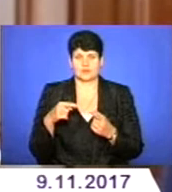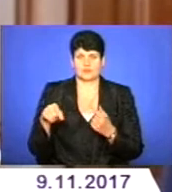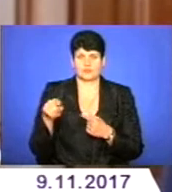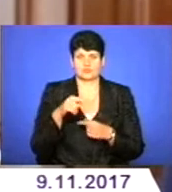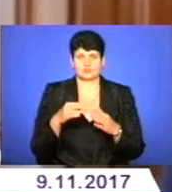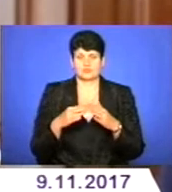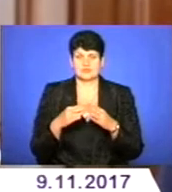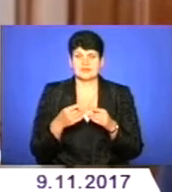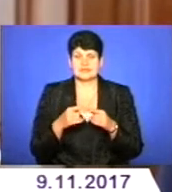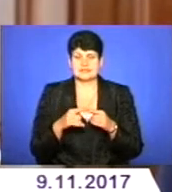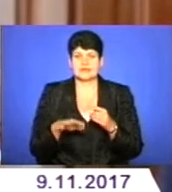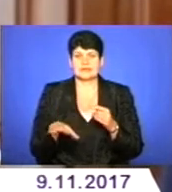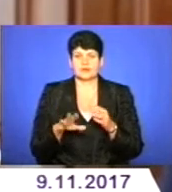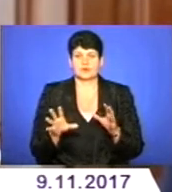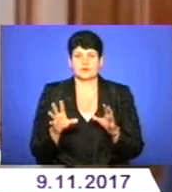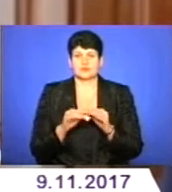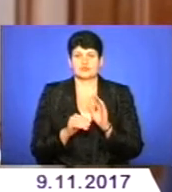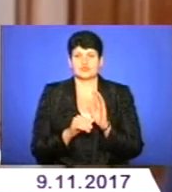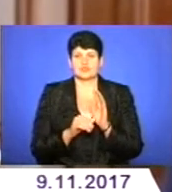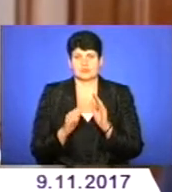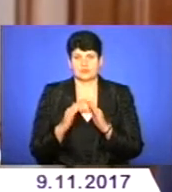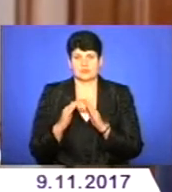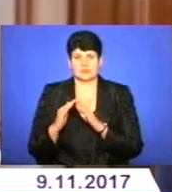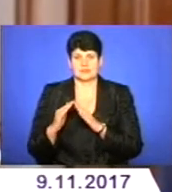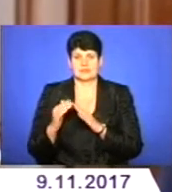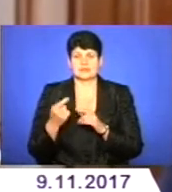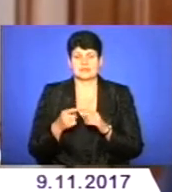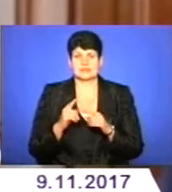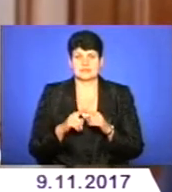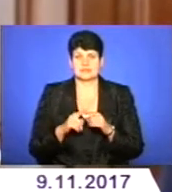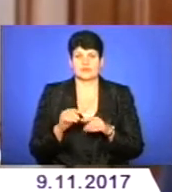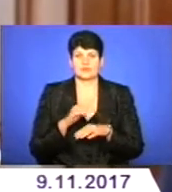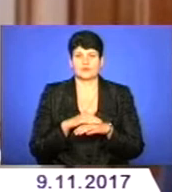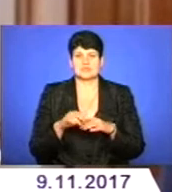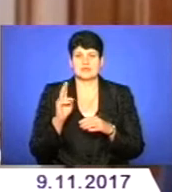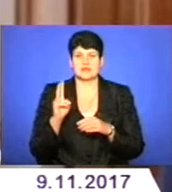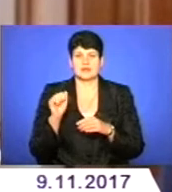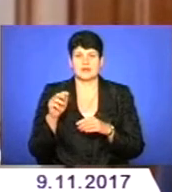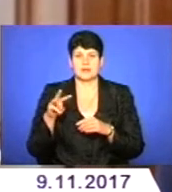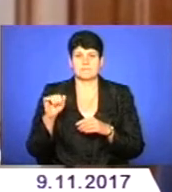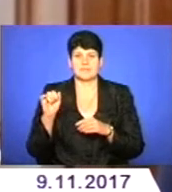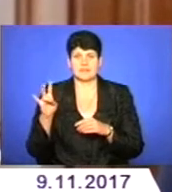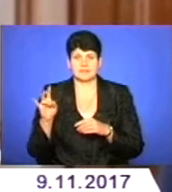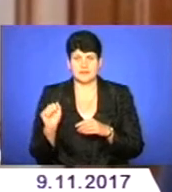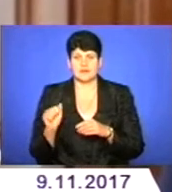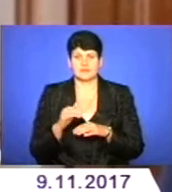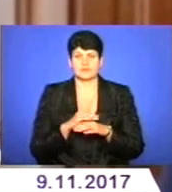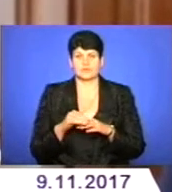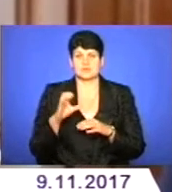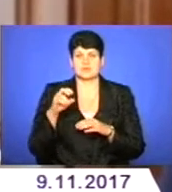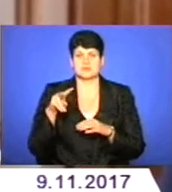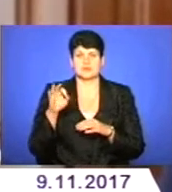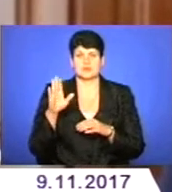ця територія прибудинково об'єднує 6 будинків. Це бульвар Шевченка, вулиця Камінна і вулиця Словацького. Я як мешканець,